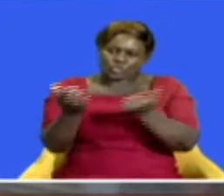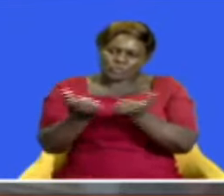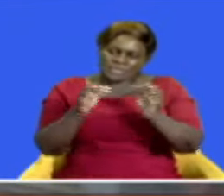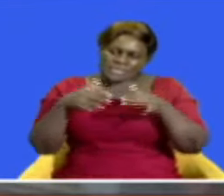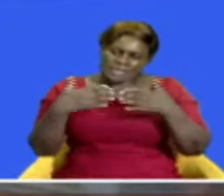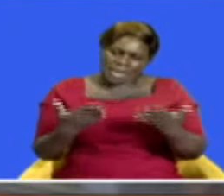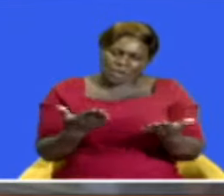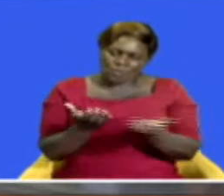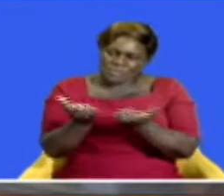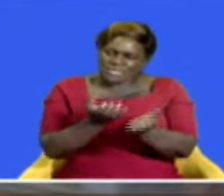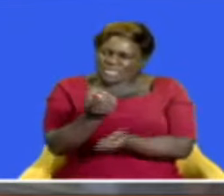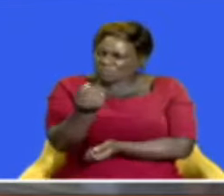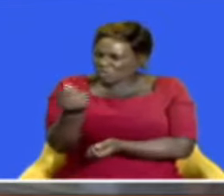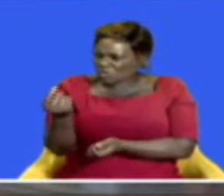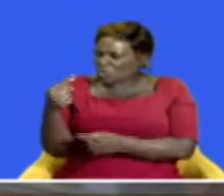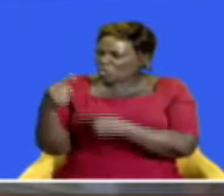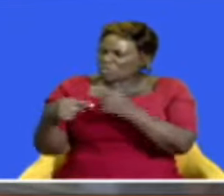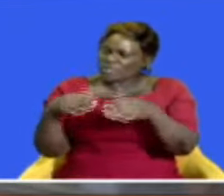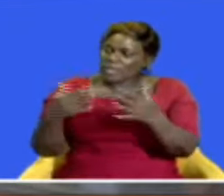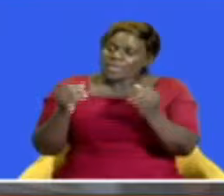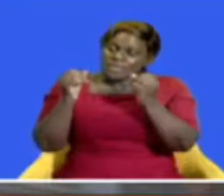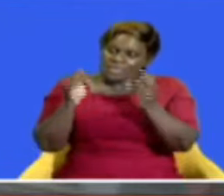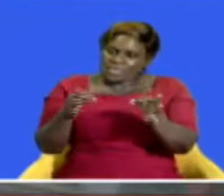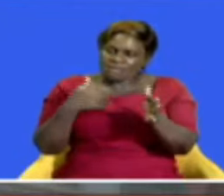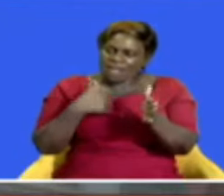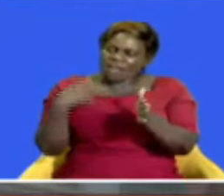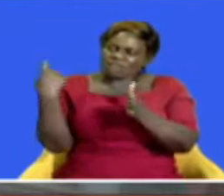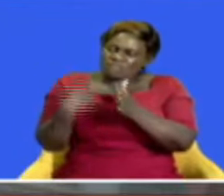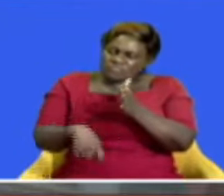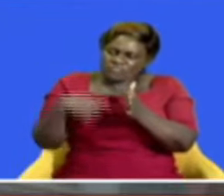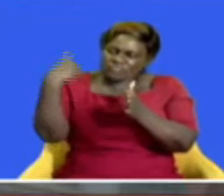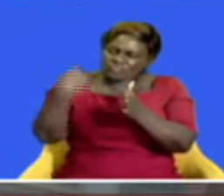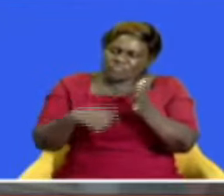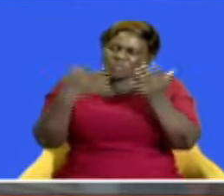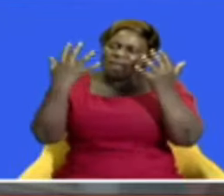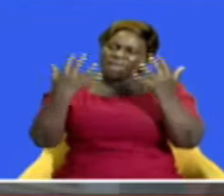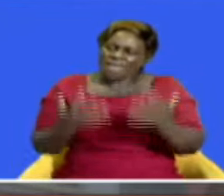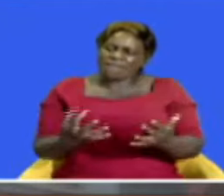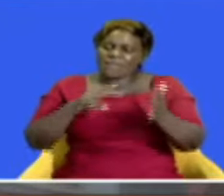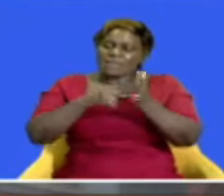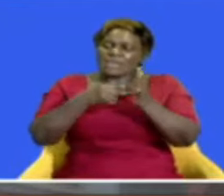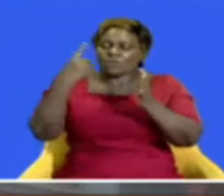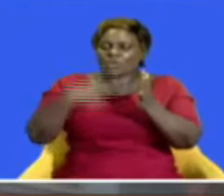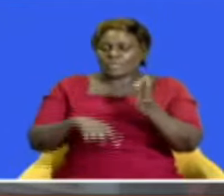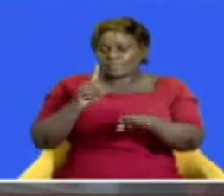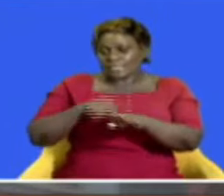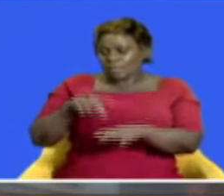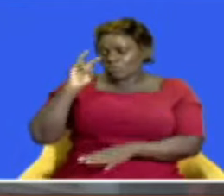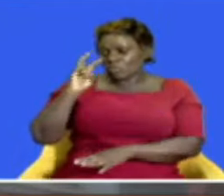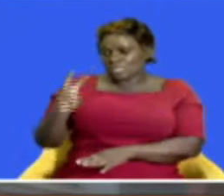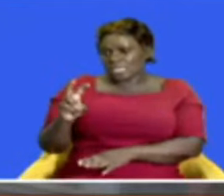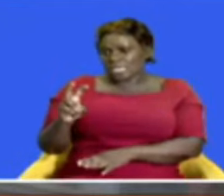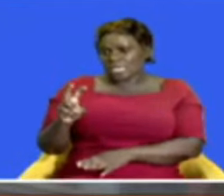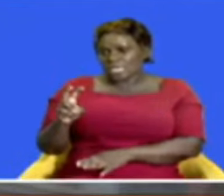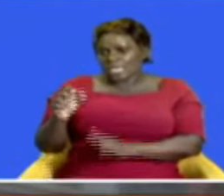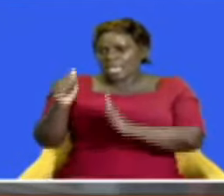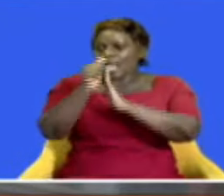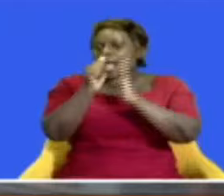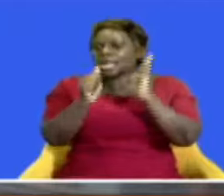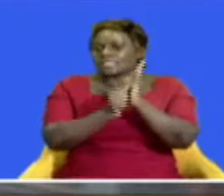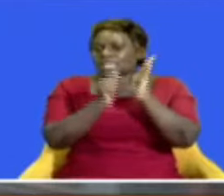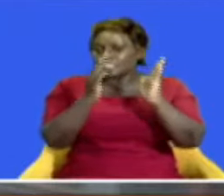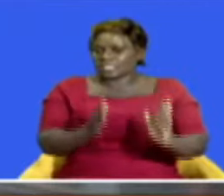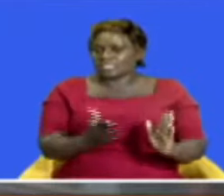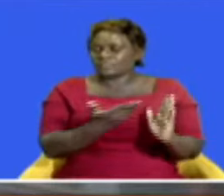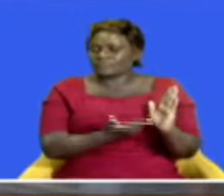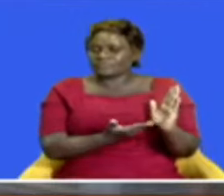sawa, wafanya biashara wadogo wadogo, iwapo wanawekewa ushuru wa juu kiasi hiki? Inamaanisha nini? Kwa sababu tunapoangalia hata wale mawakala, wale